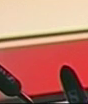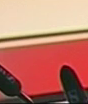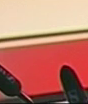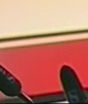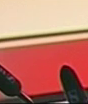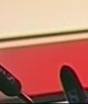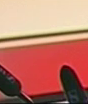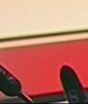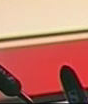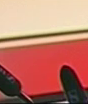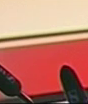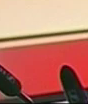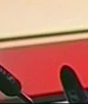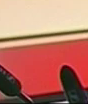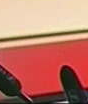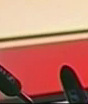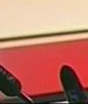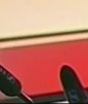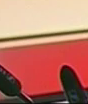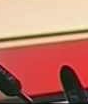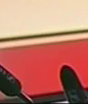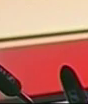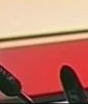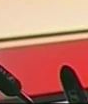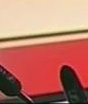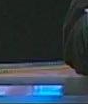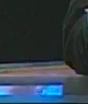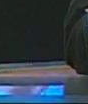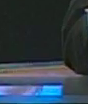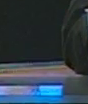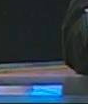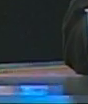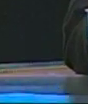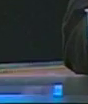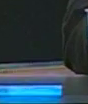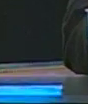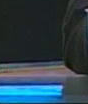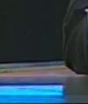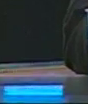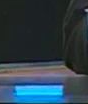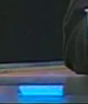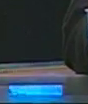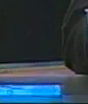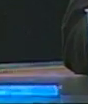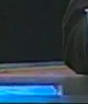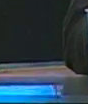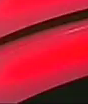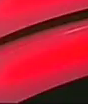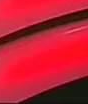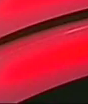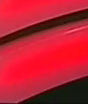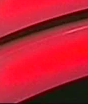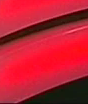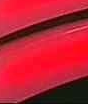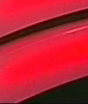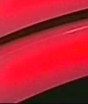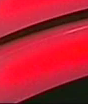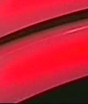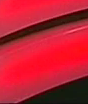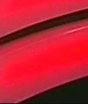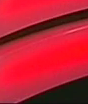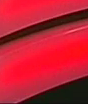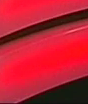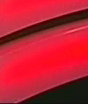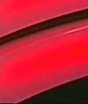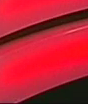לתשעה במאי אבל ה ניצחו את הגרמניה נצית בתש במא לא לא לא זה הום הו אני לא מתווכחת